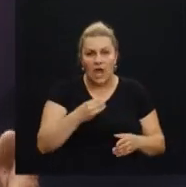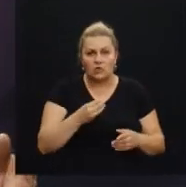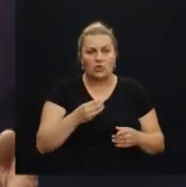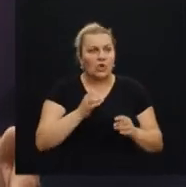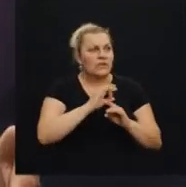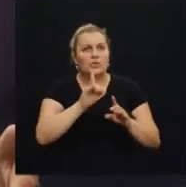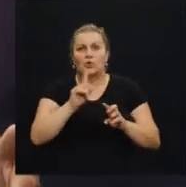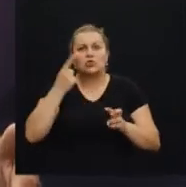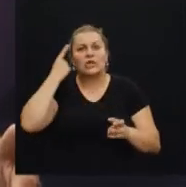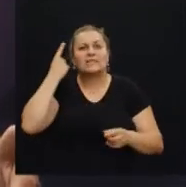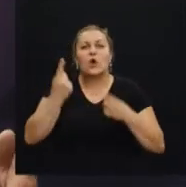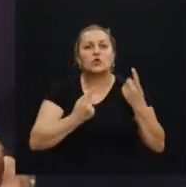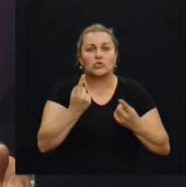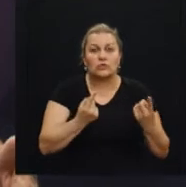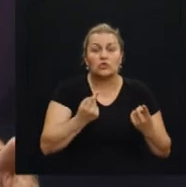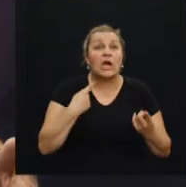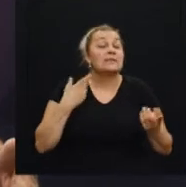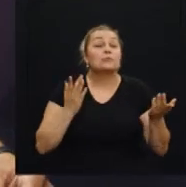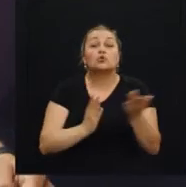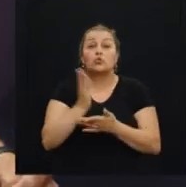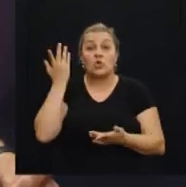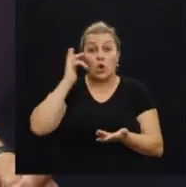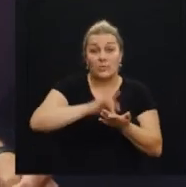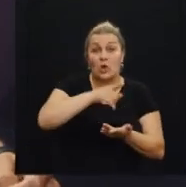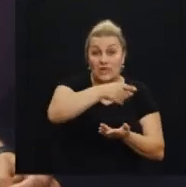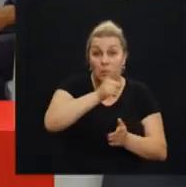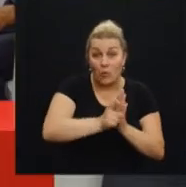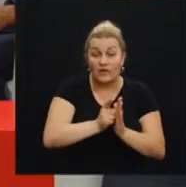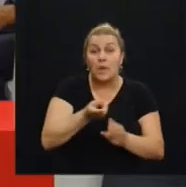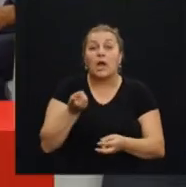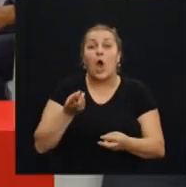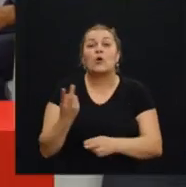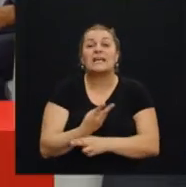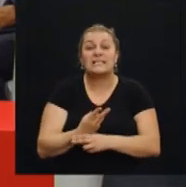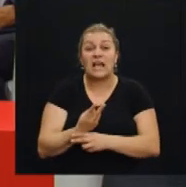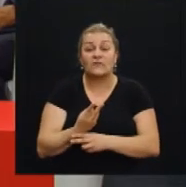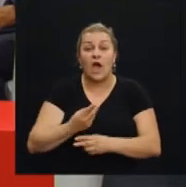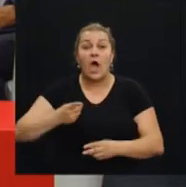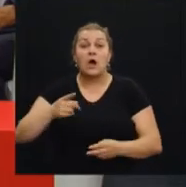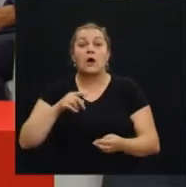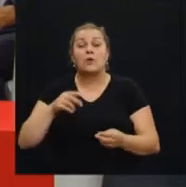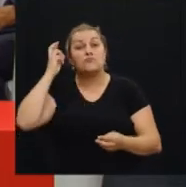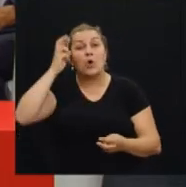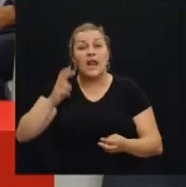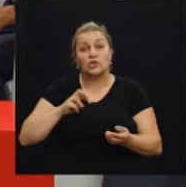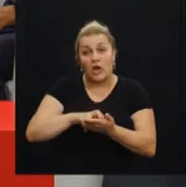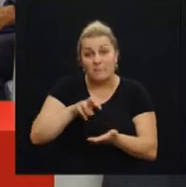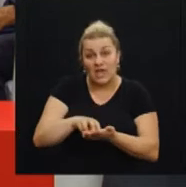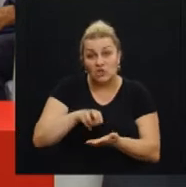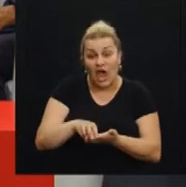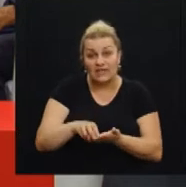koji zna nešto, ja sam igrom slučaja bio tamo u ono vrijeme u rezervi. Mornarička pješadija sam inače